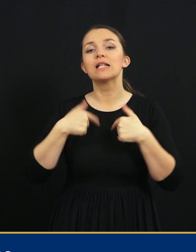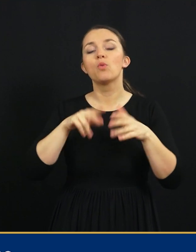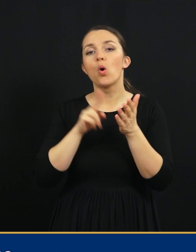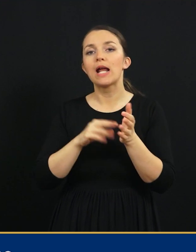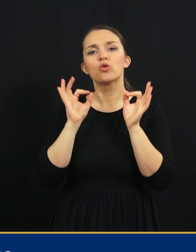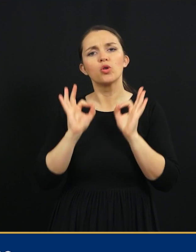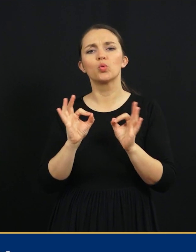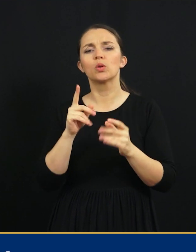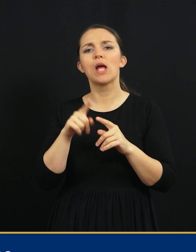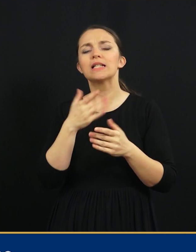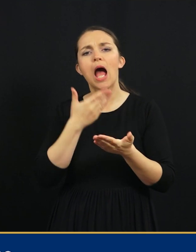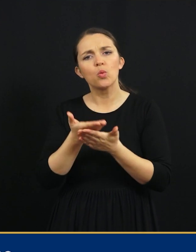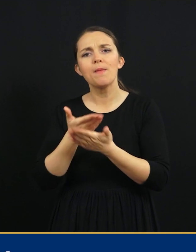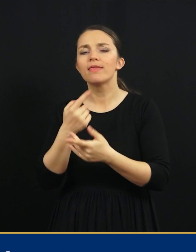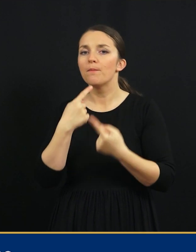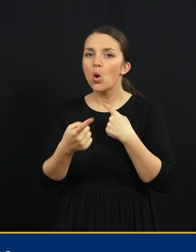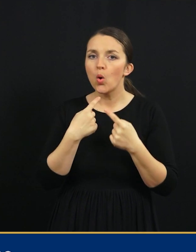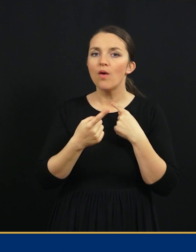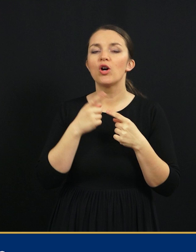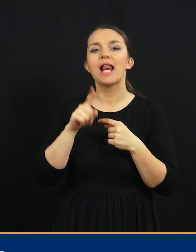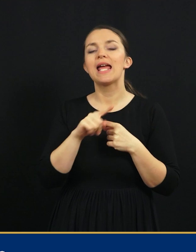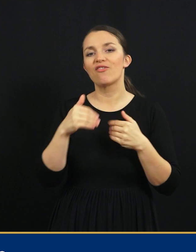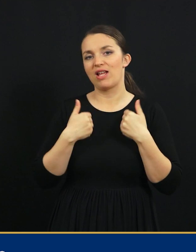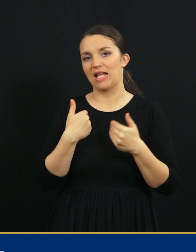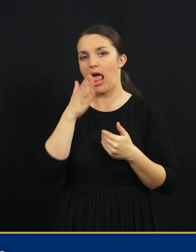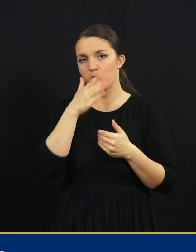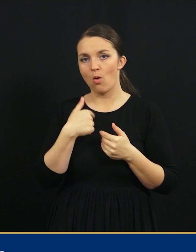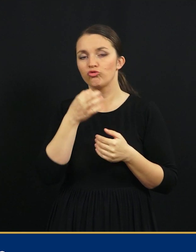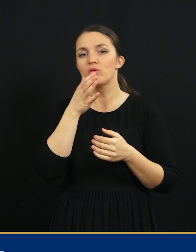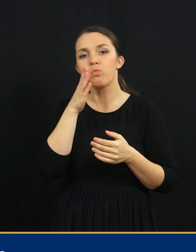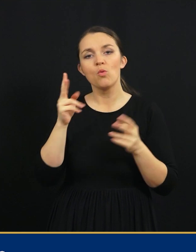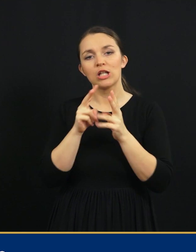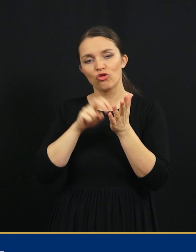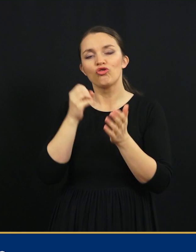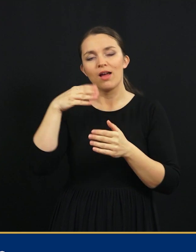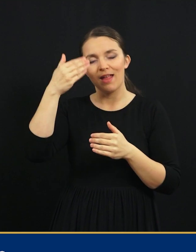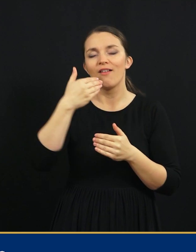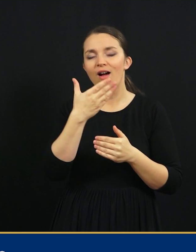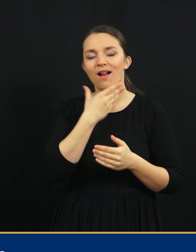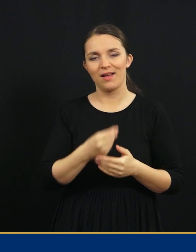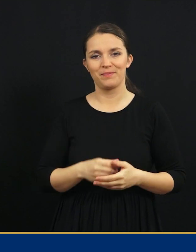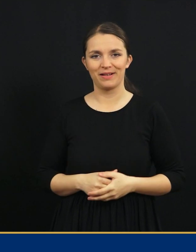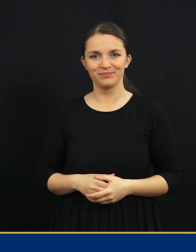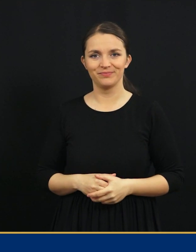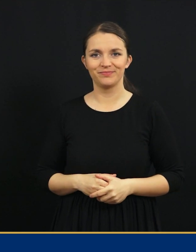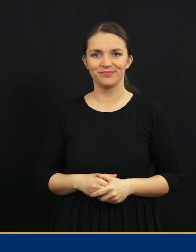se res konstruktivno in z argumenti pogovorili in vesela bom, če se bomo srečali še kdaj. Hvala lepa.